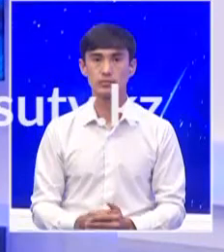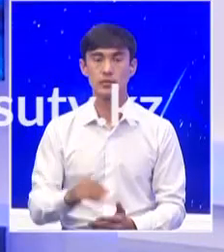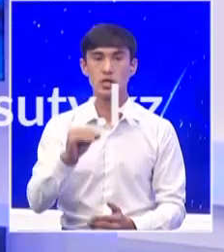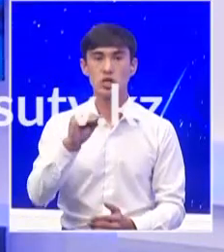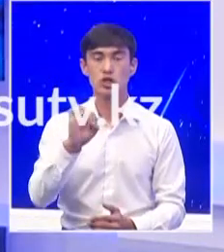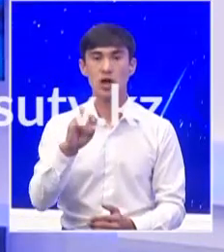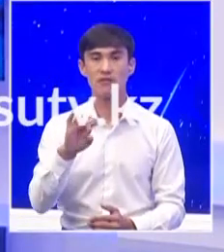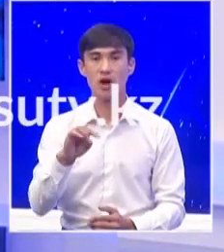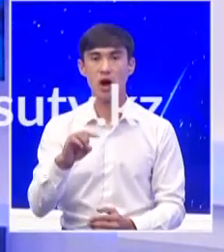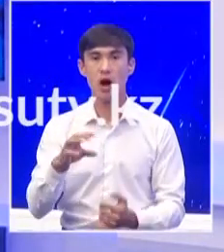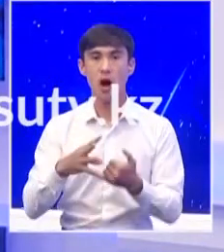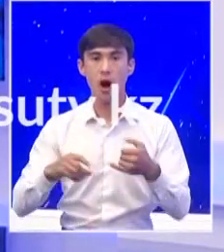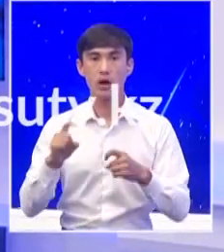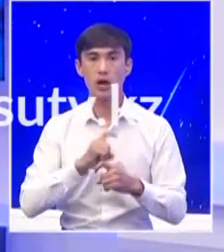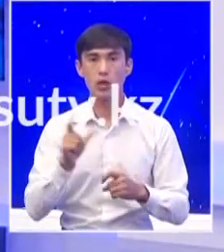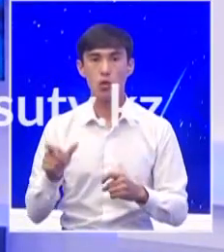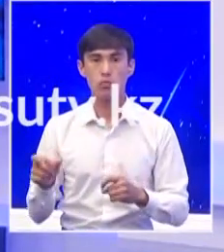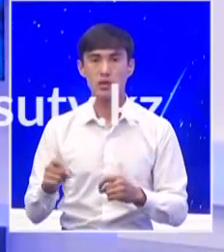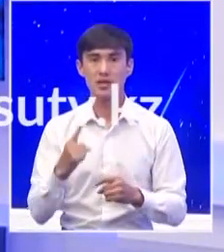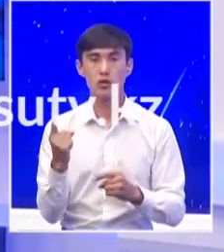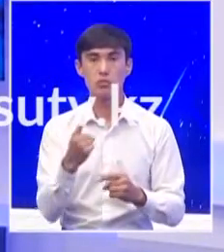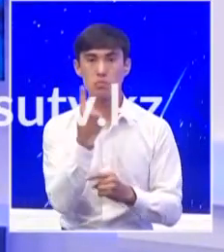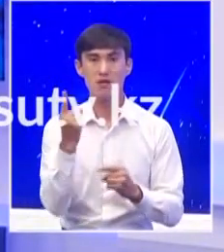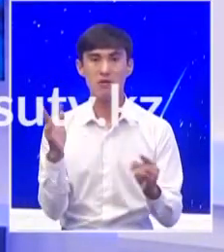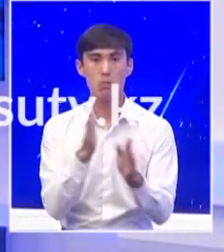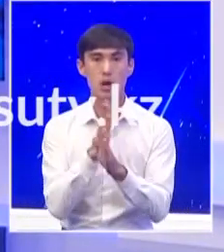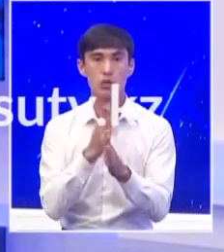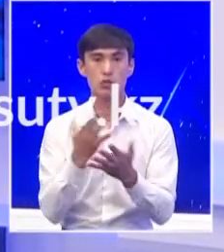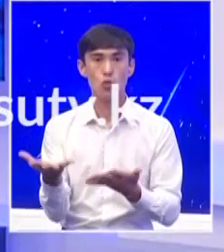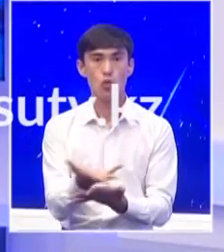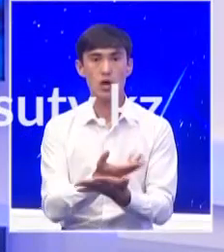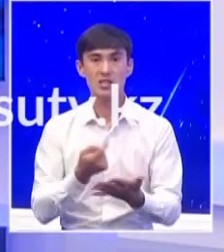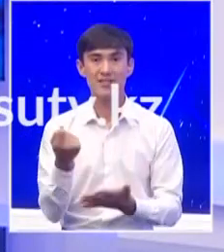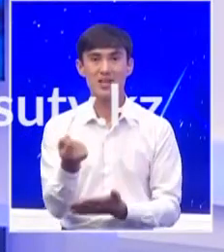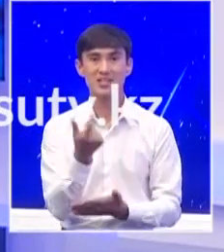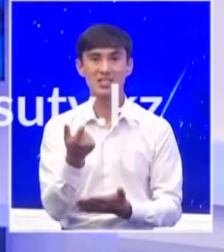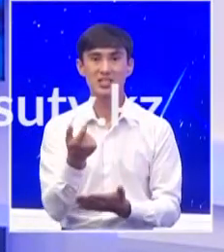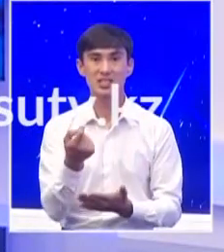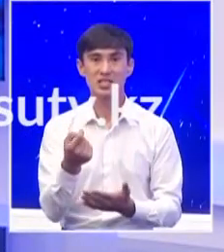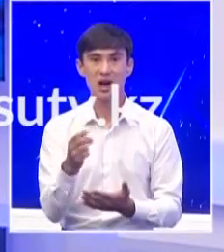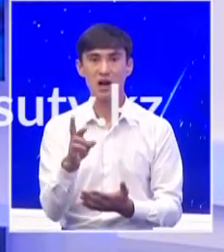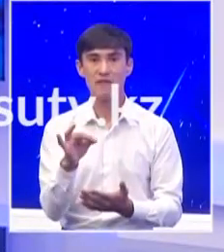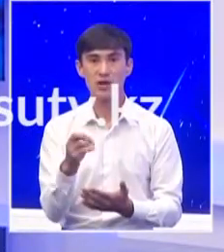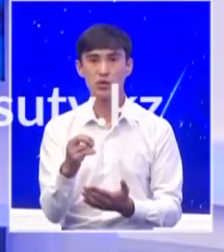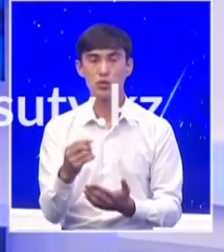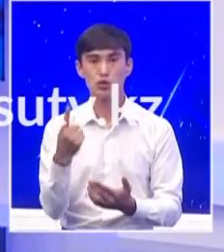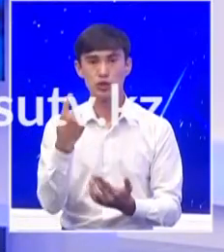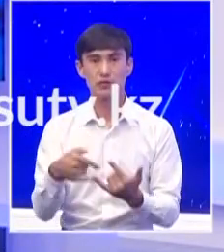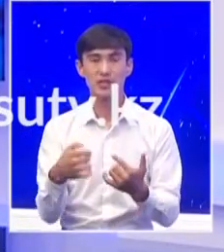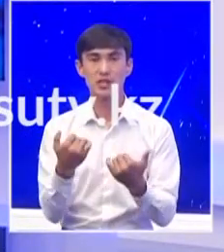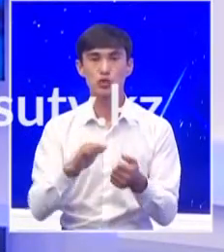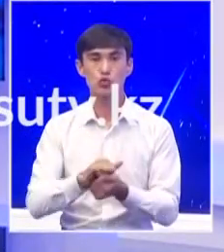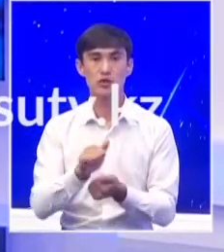Жатва. Агрономы делают первые прогнозы на урожай яровых зерновых. Учитывая нынешнее засушливое лето, они не